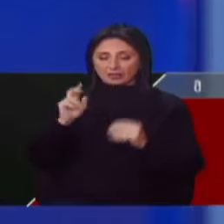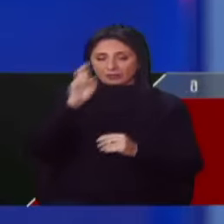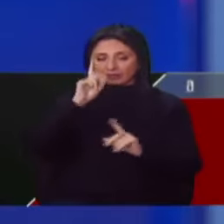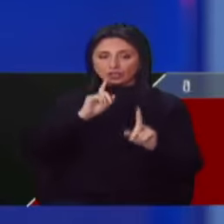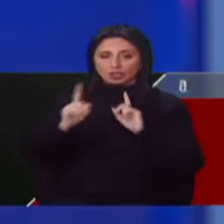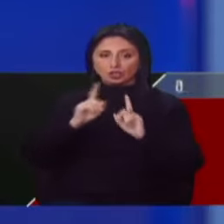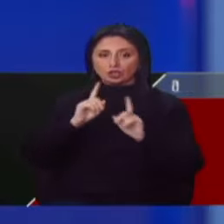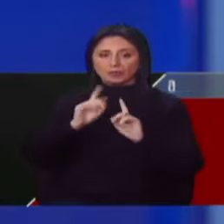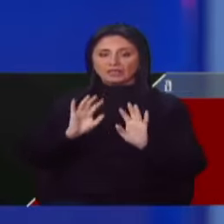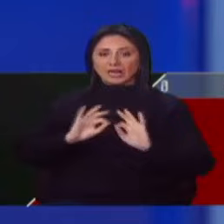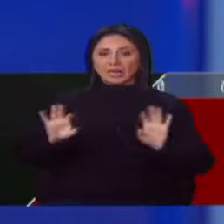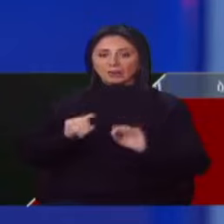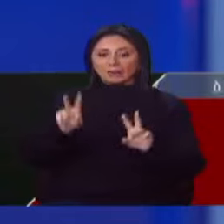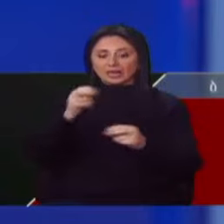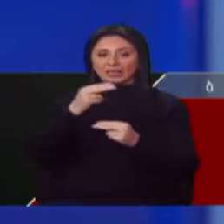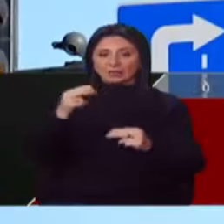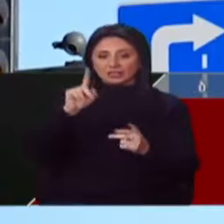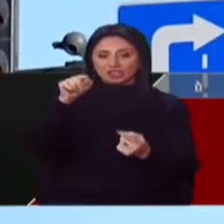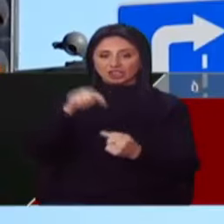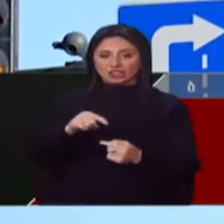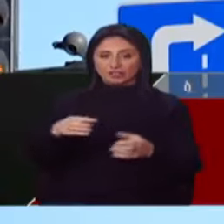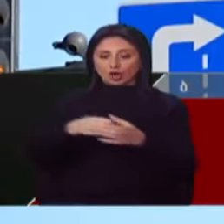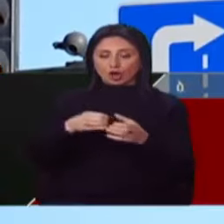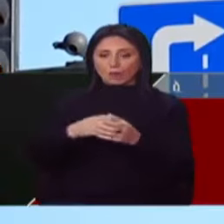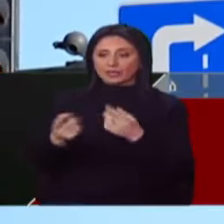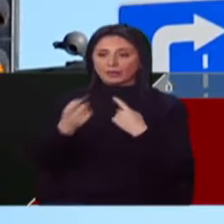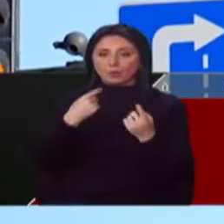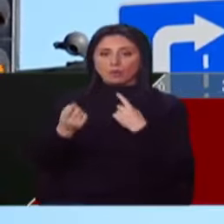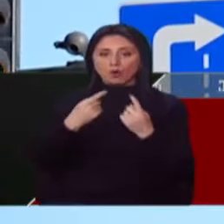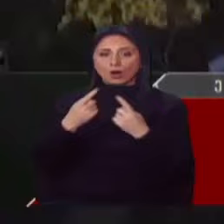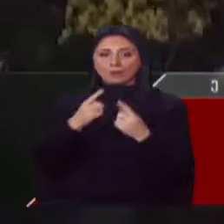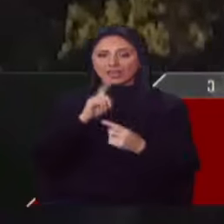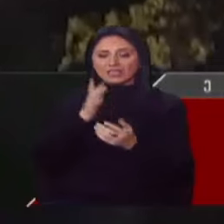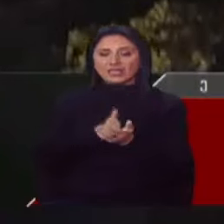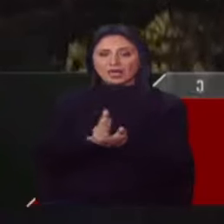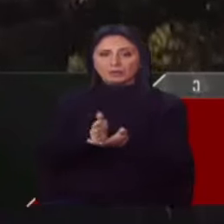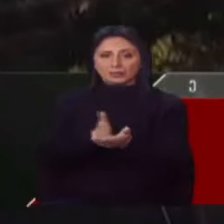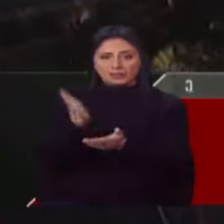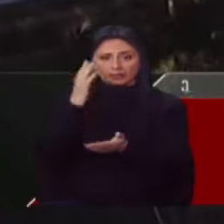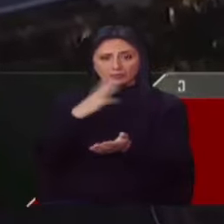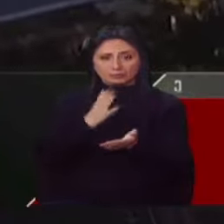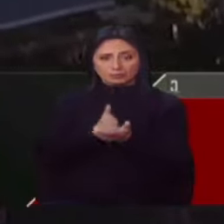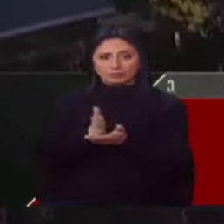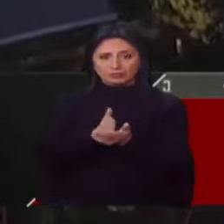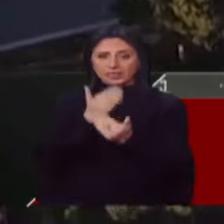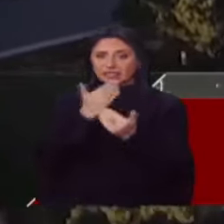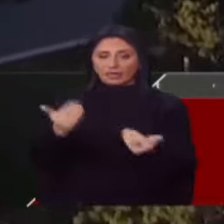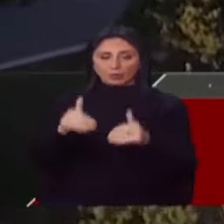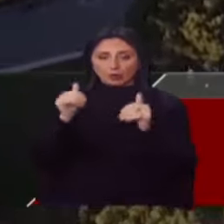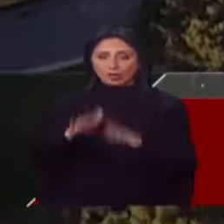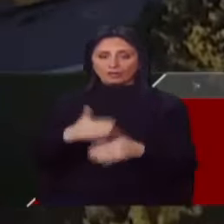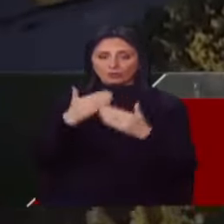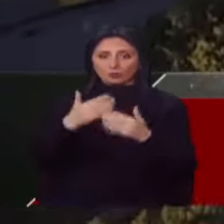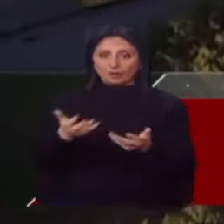mtavrobis khtomaze ganmarta am temaze shesabamis kompaniebtan molaparakebebi tslebis ganmavlobashi mimdinareobda da sabolo